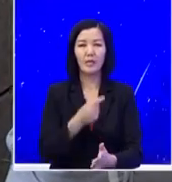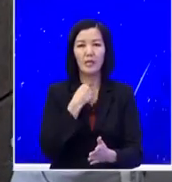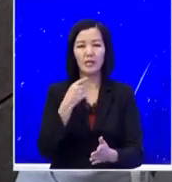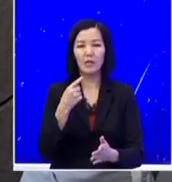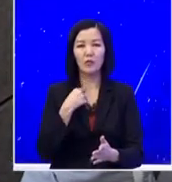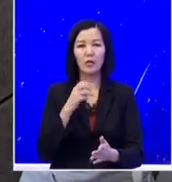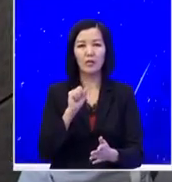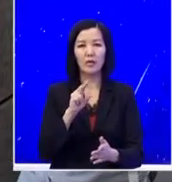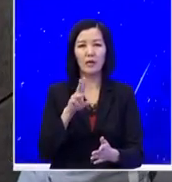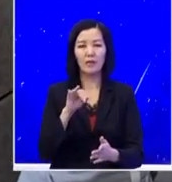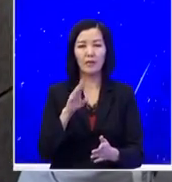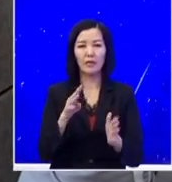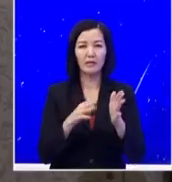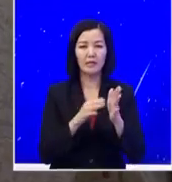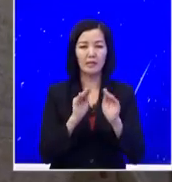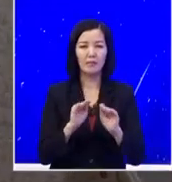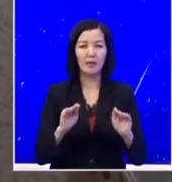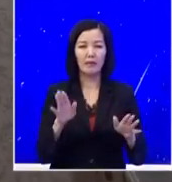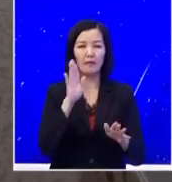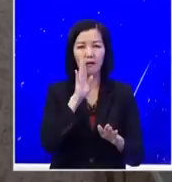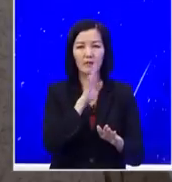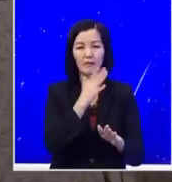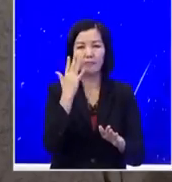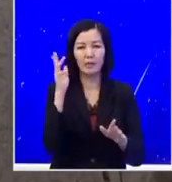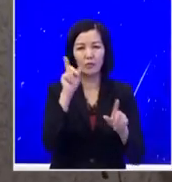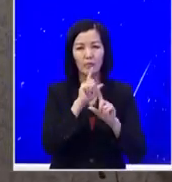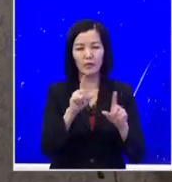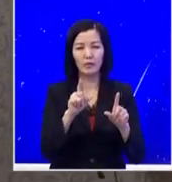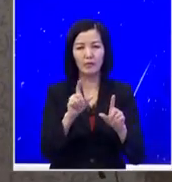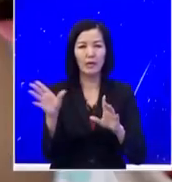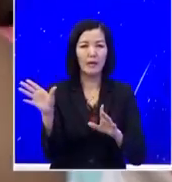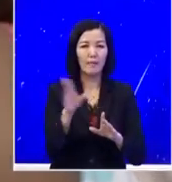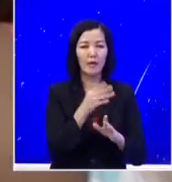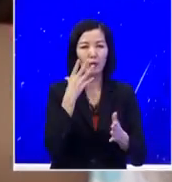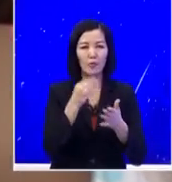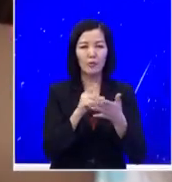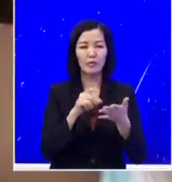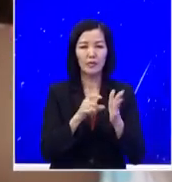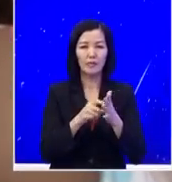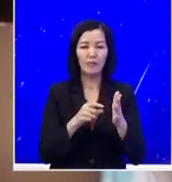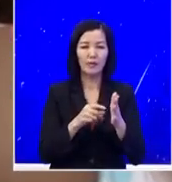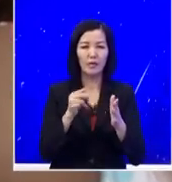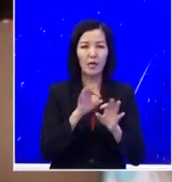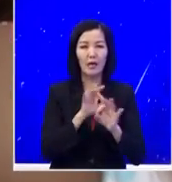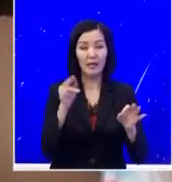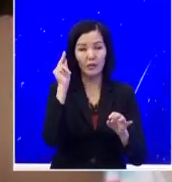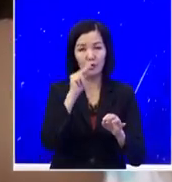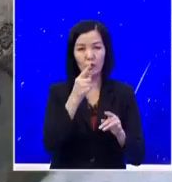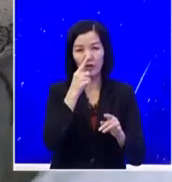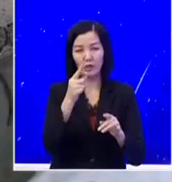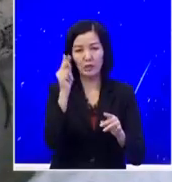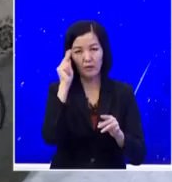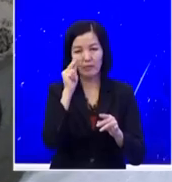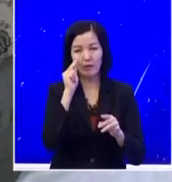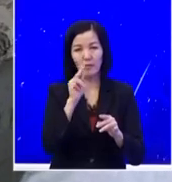Талдықорғандық Ақмарал Дөңбаева 8 баланың анасы, бесеуі мектепте оқиды. Барлығы өз сыныбының алды. Күн сайын олардың қашықтықтан білім